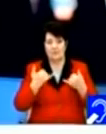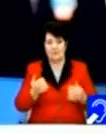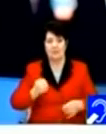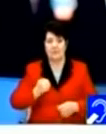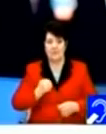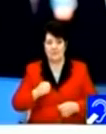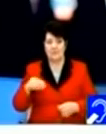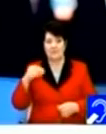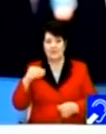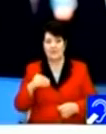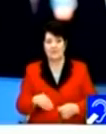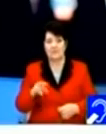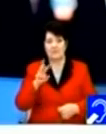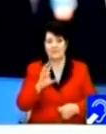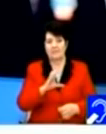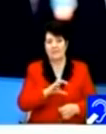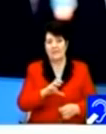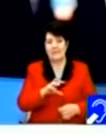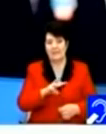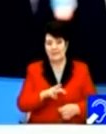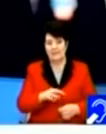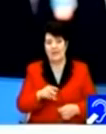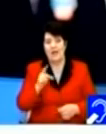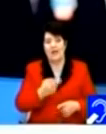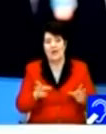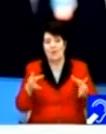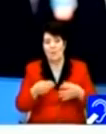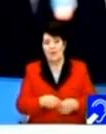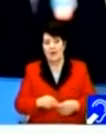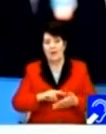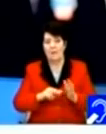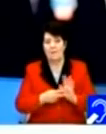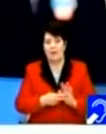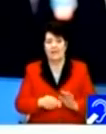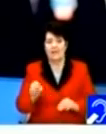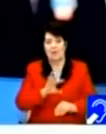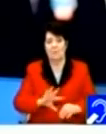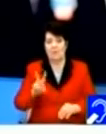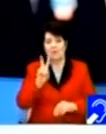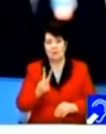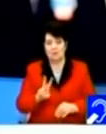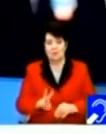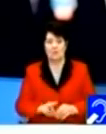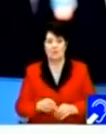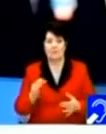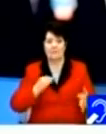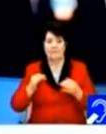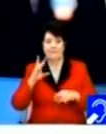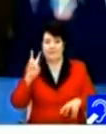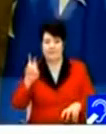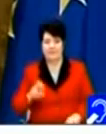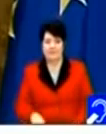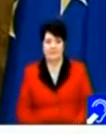de președintele Sergio Mattarella. Parteneriatul strategic și cooperarea în plan european au fost două dintre temele de discuție.